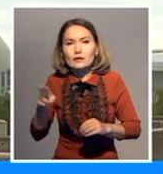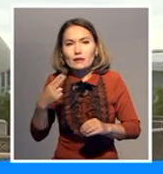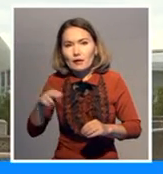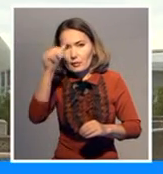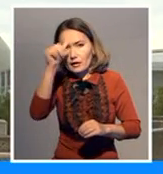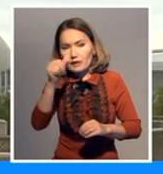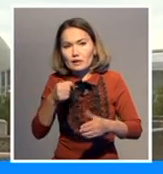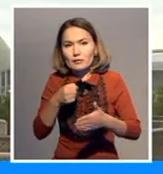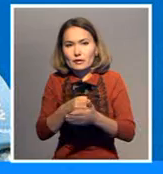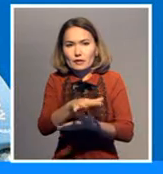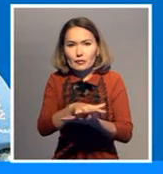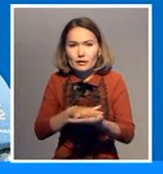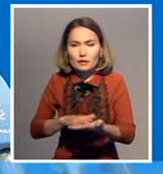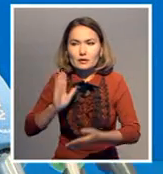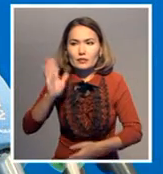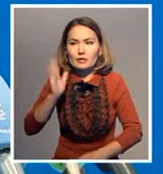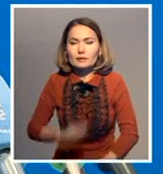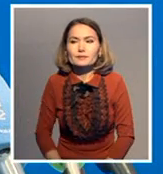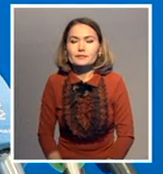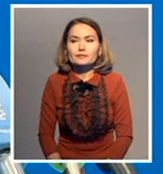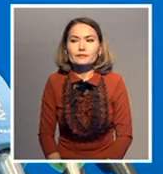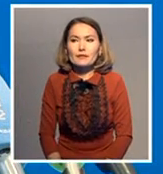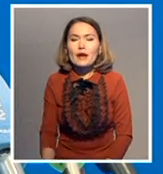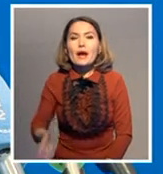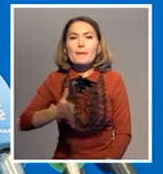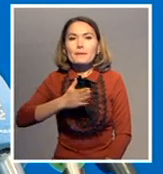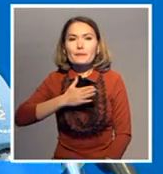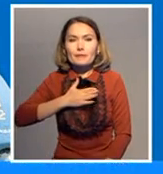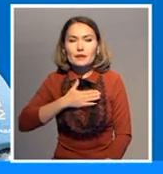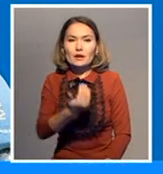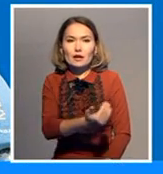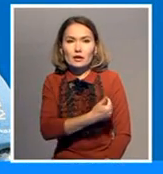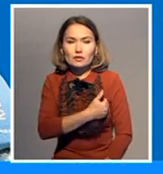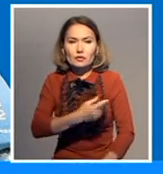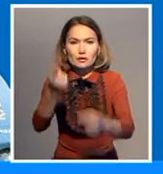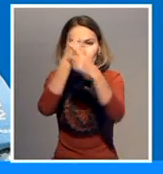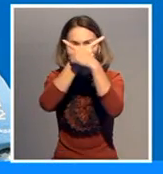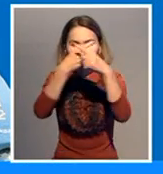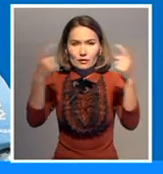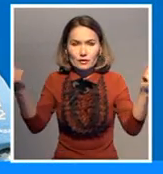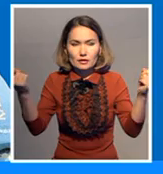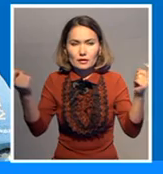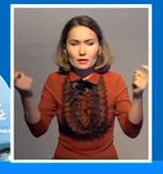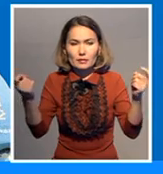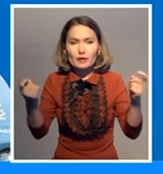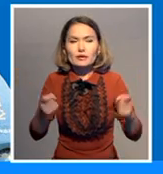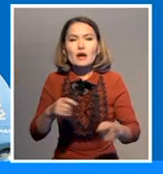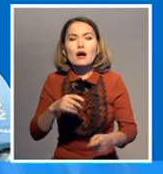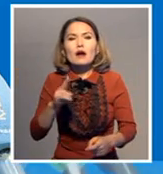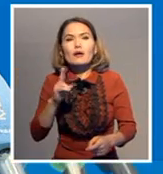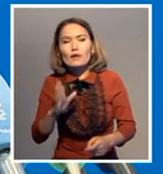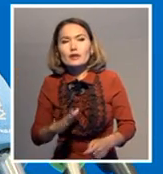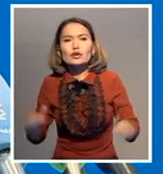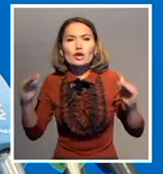жалғасады. Бұл жерде ең біріншіден мен өзім атап кетейін дегенім, мынау әсіресе жылжымайтын мүлікке